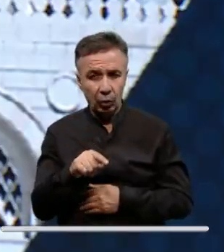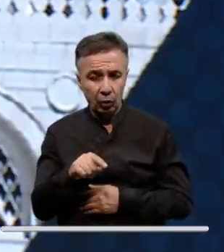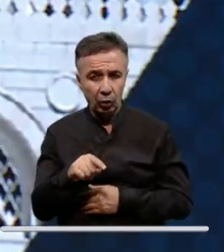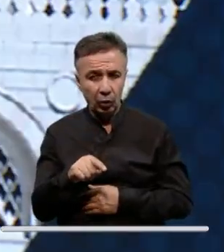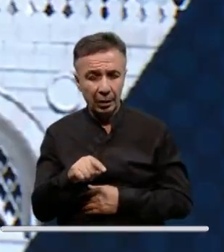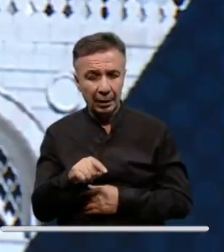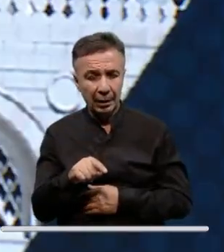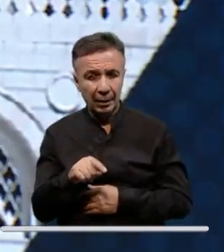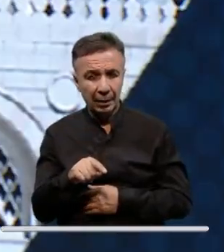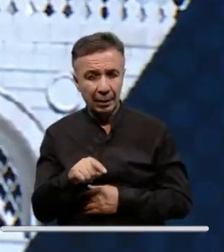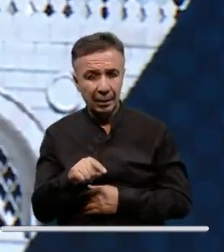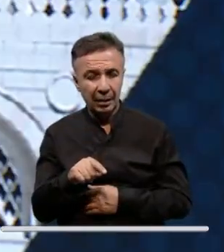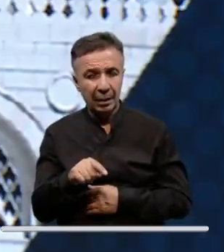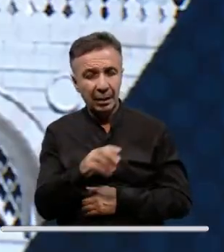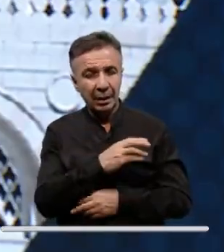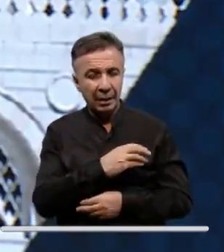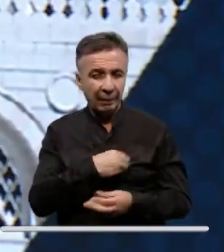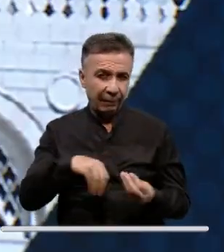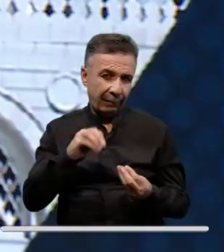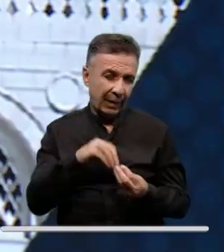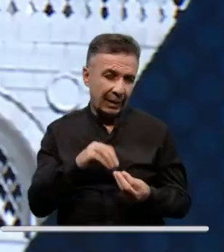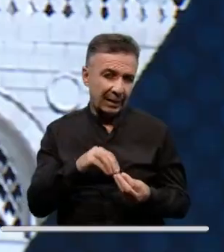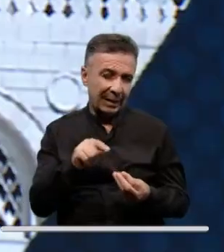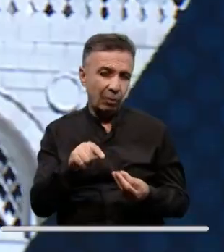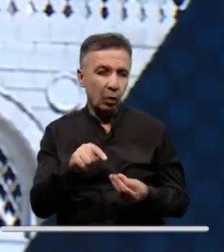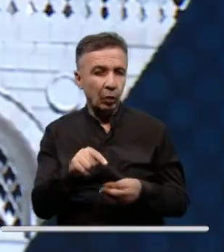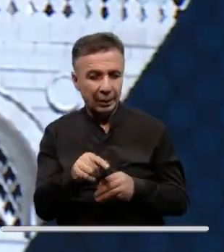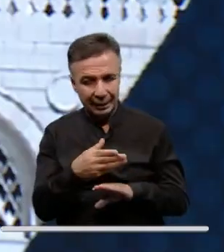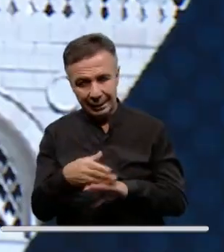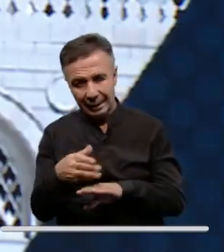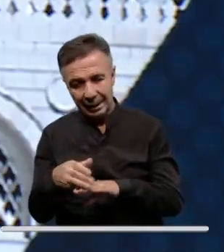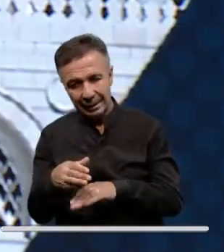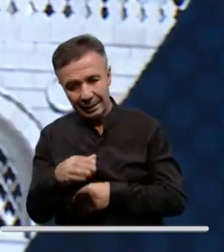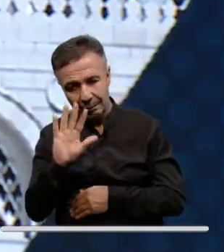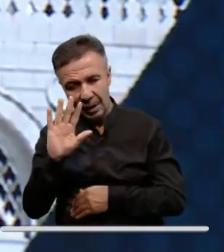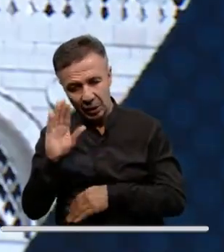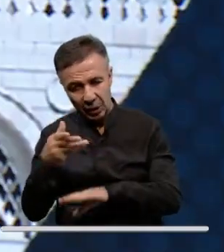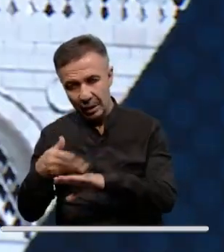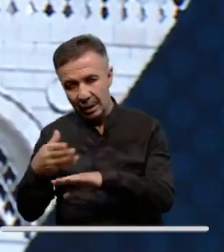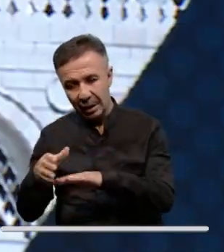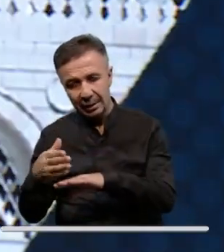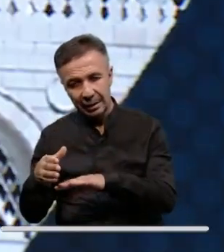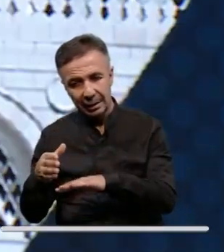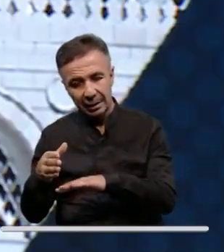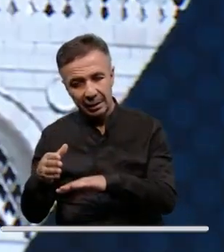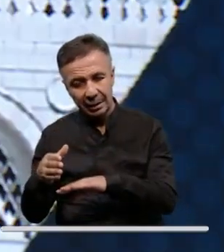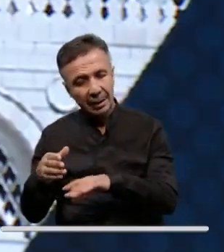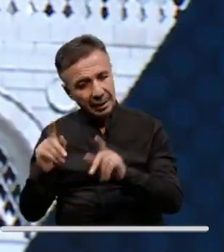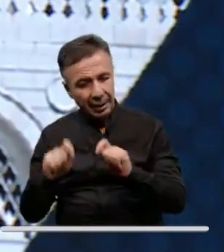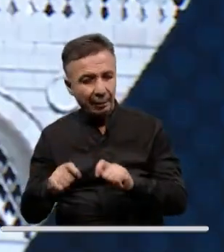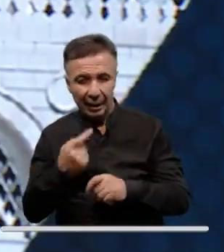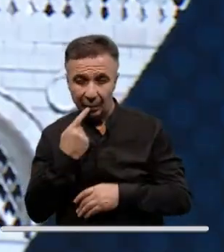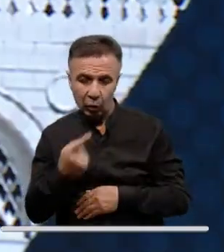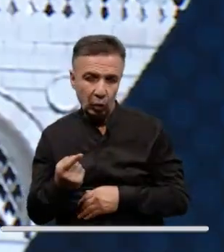Eee Efendim faiz oranıyla bunu e 3 aya 5 aya 6 aya bölebilirim diyor